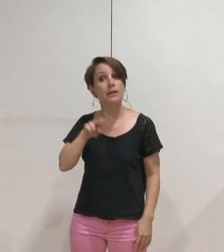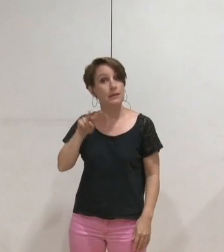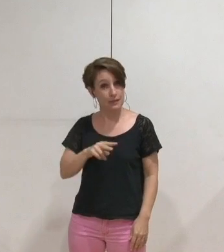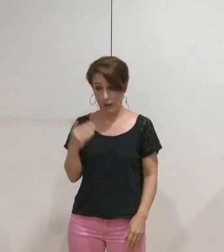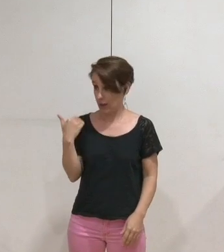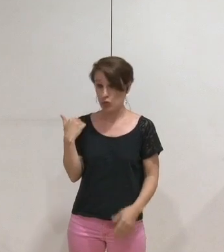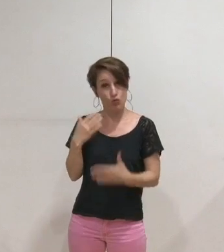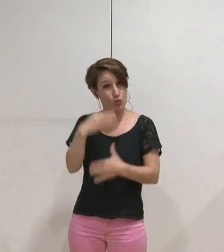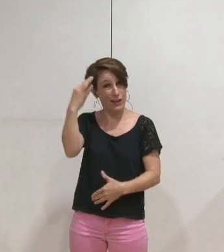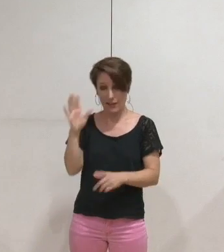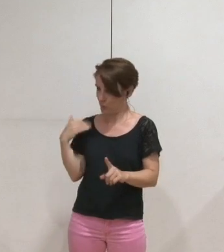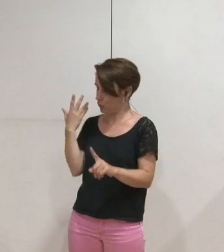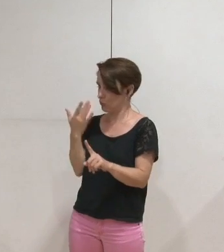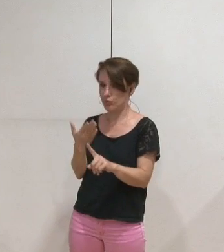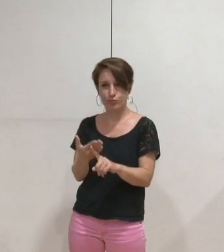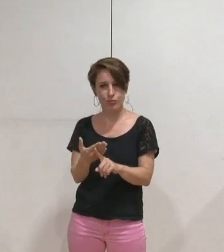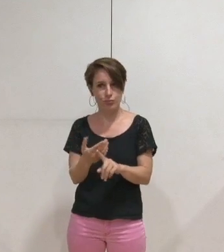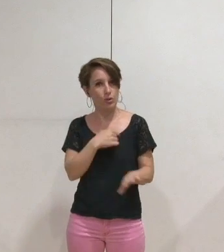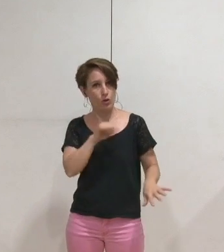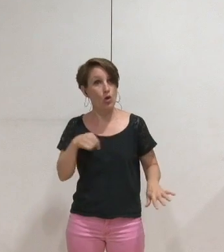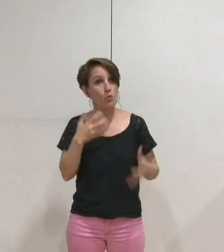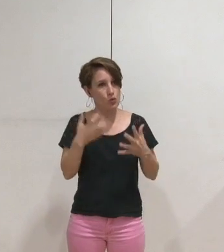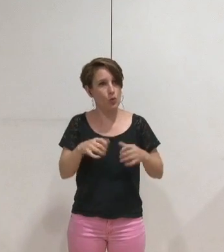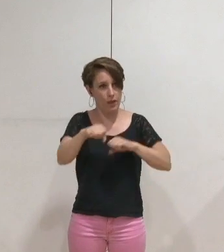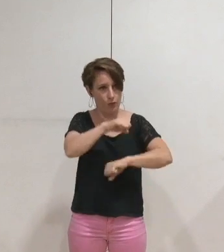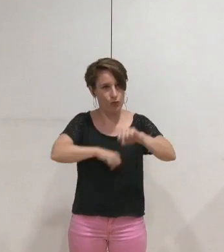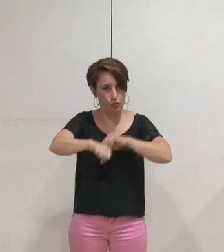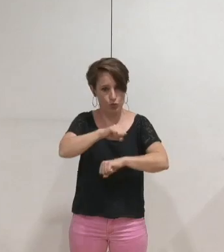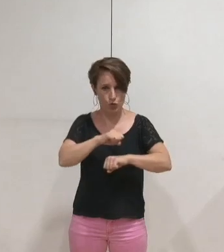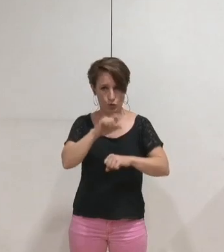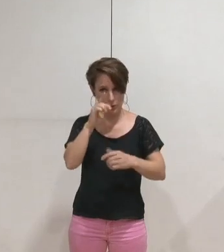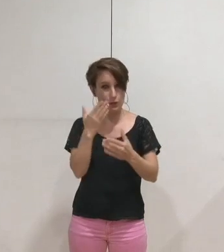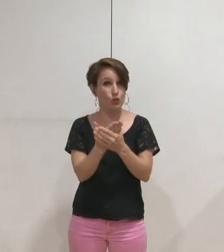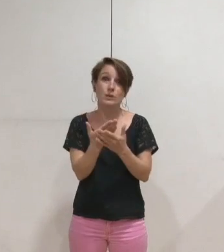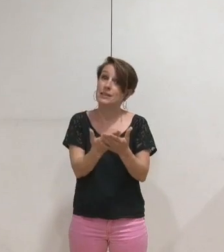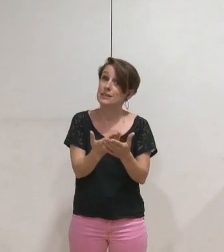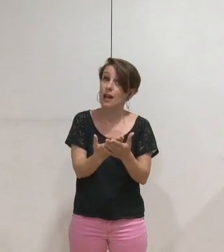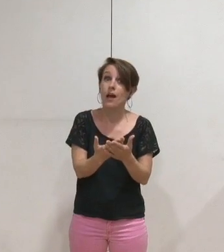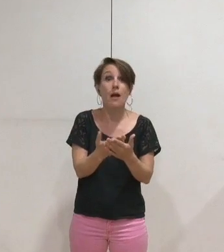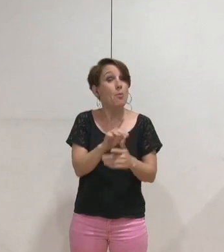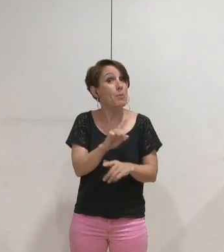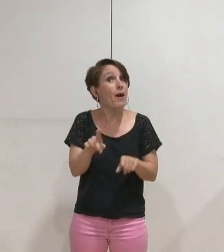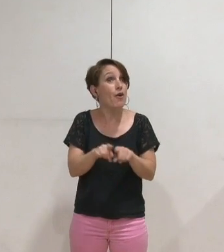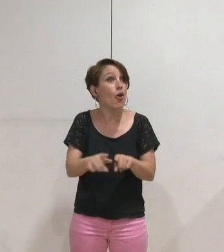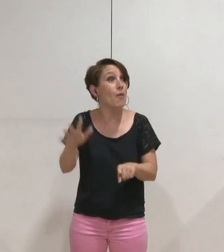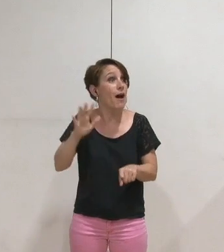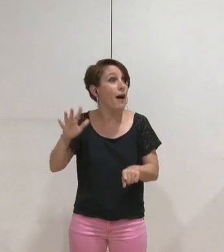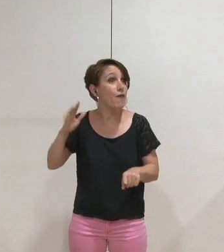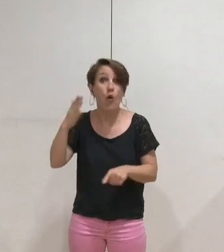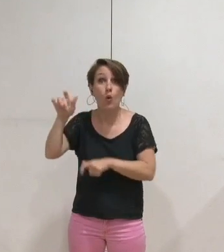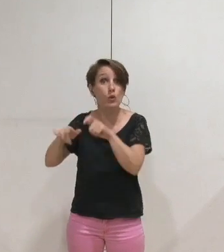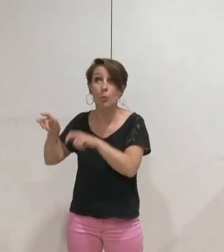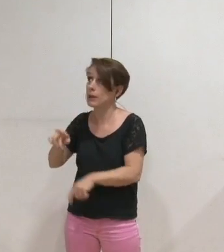nous avons souhaité traiter cette question aborder cette question plutôt que de faire comme les autres qui aujourd'hui n'ont pas amené de solution à